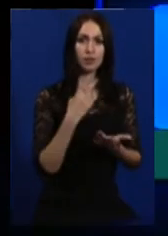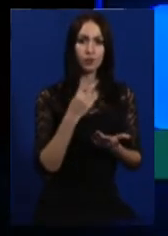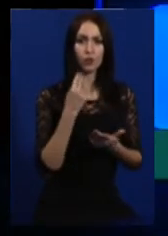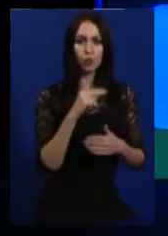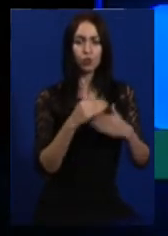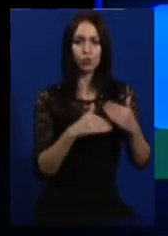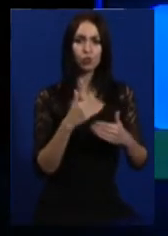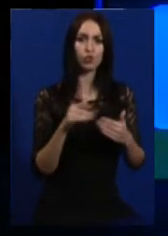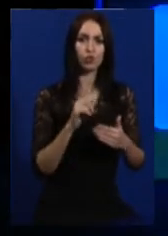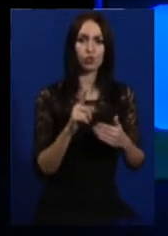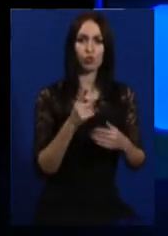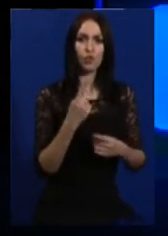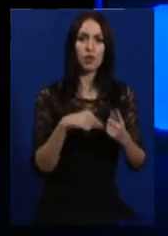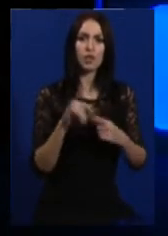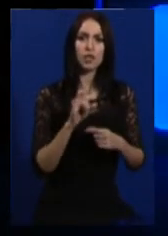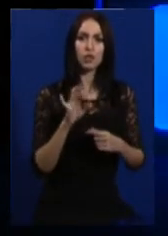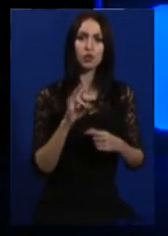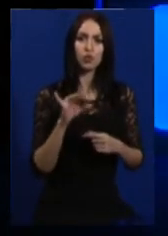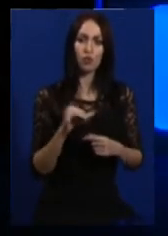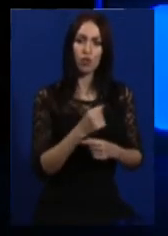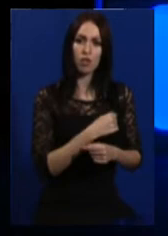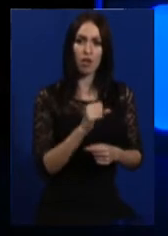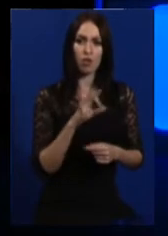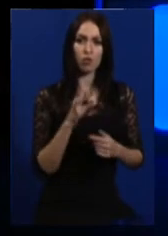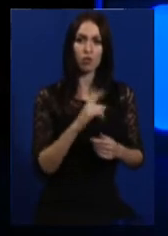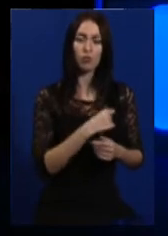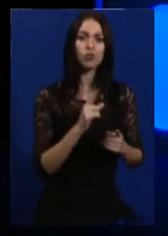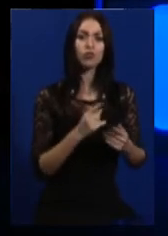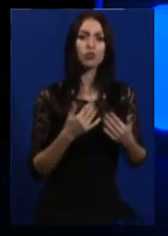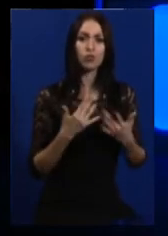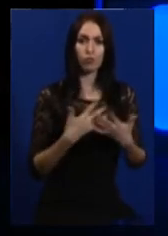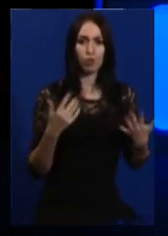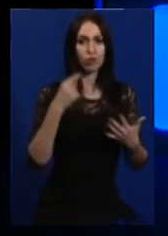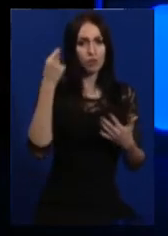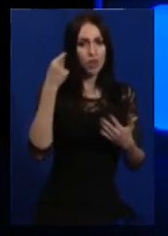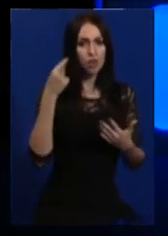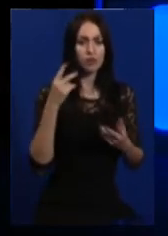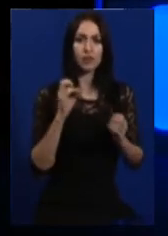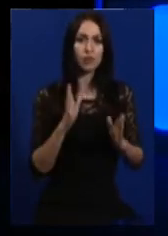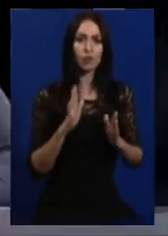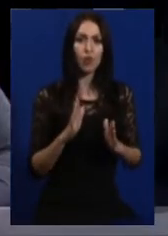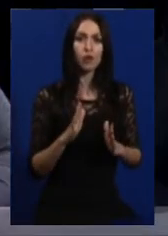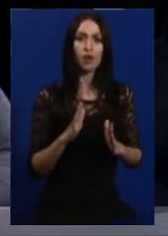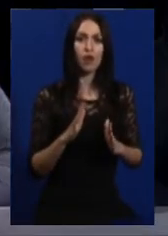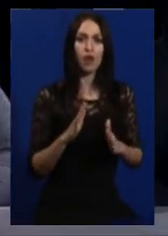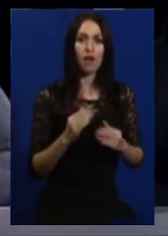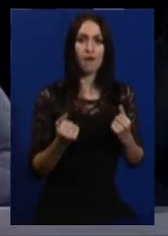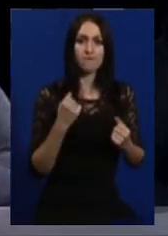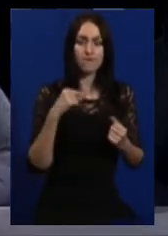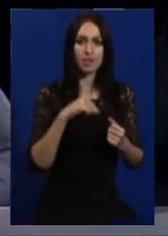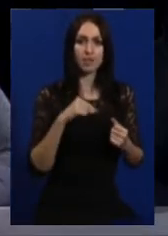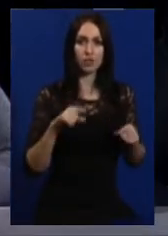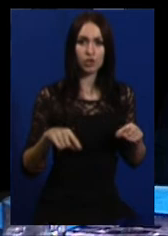побуждают часть зоны был идеи бить ее бишь и потребуют психологическую не тильки физической